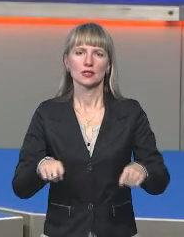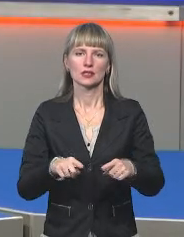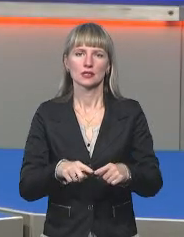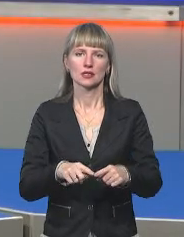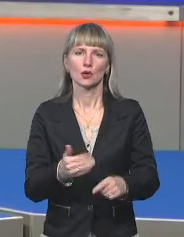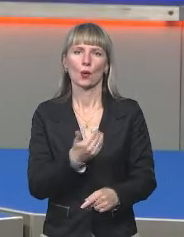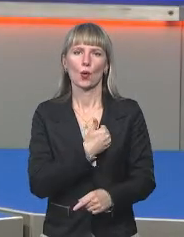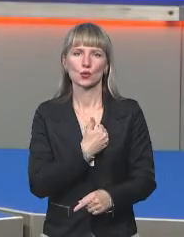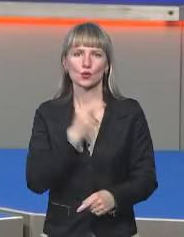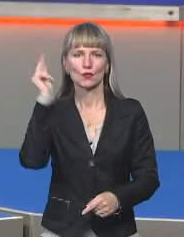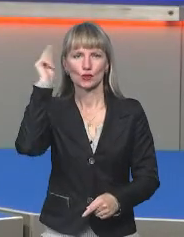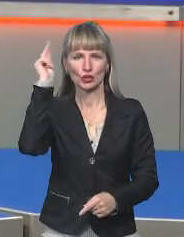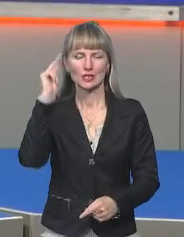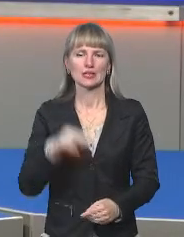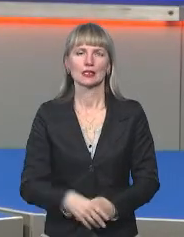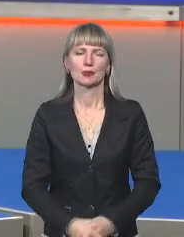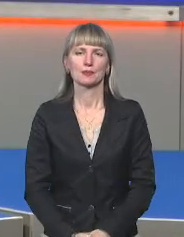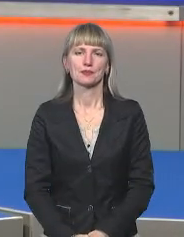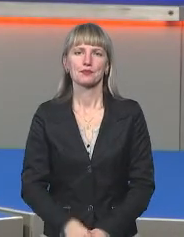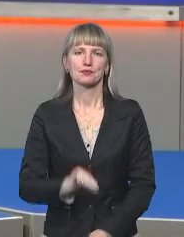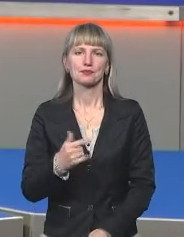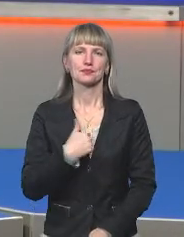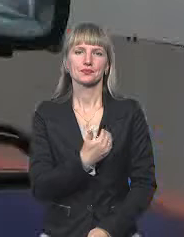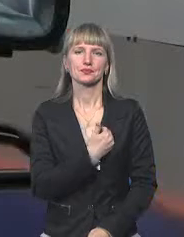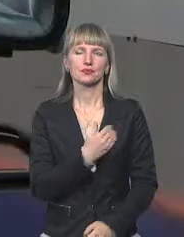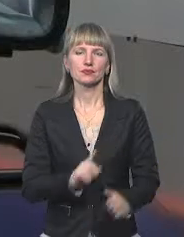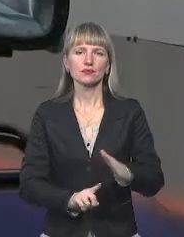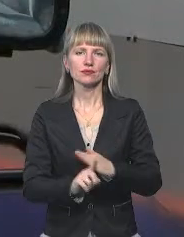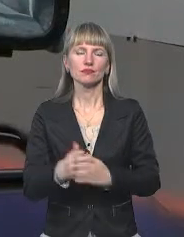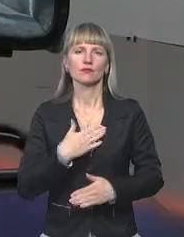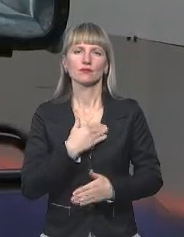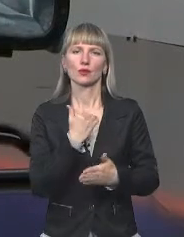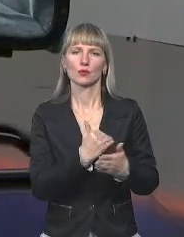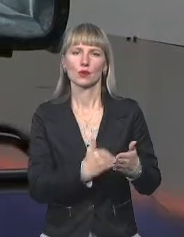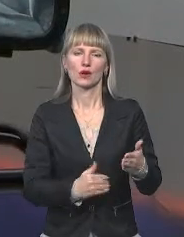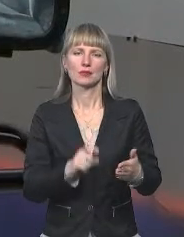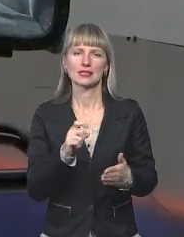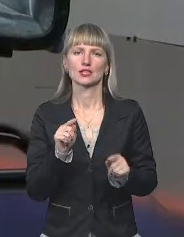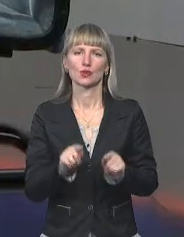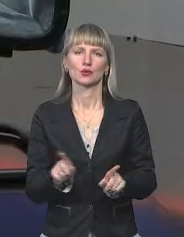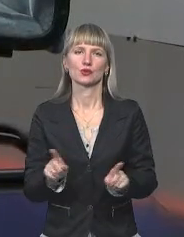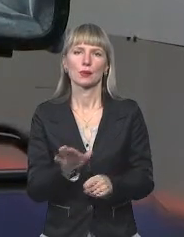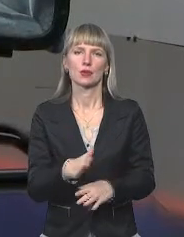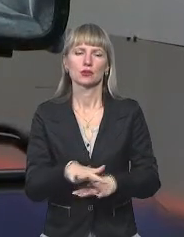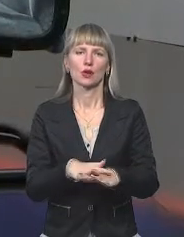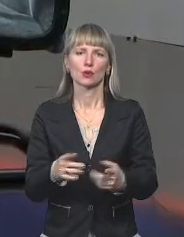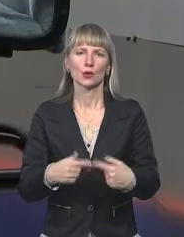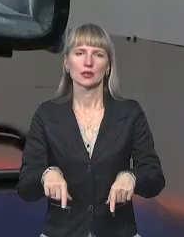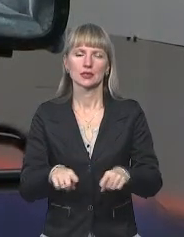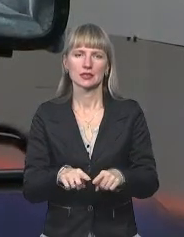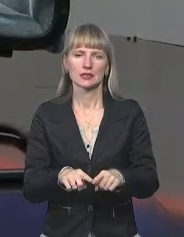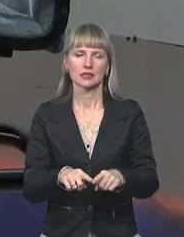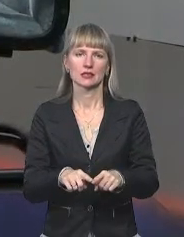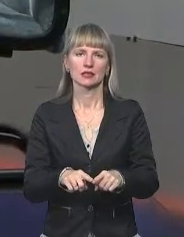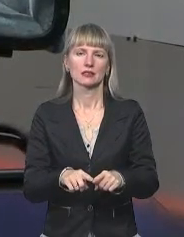організації «Хочу вчитися». От, і я, власне, хочу розпочати нашу програму з того, що міжнародна організація